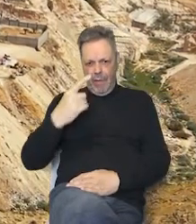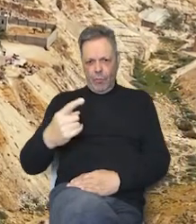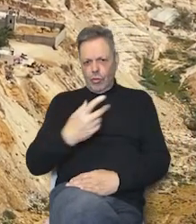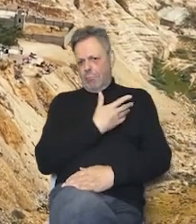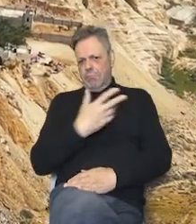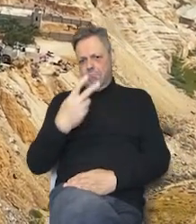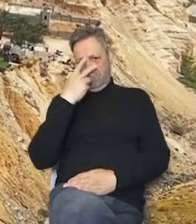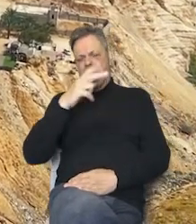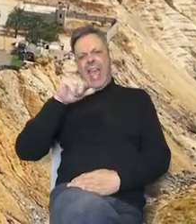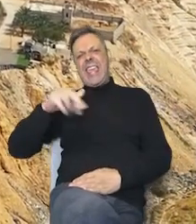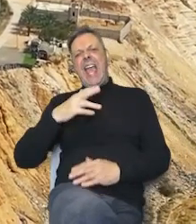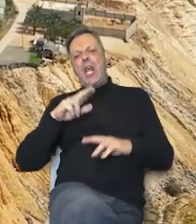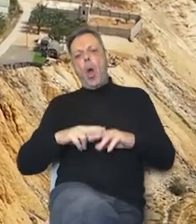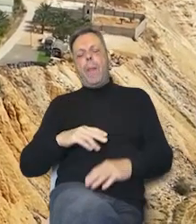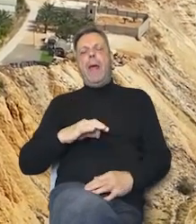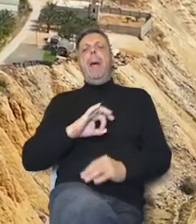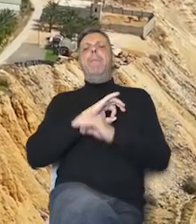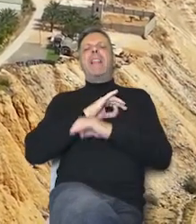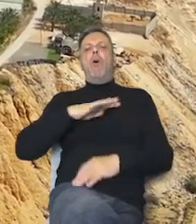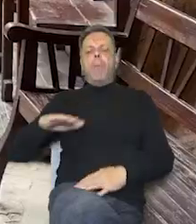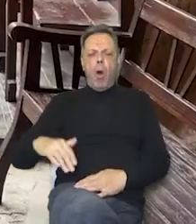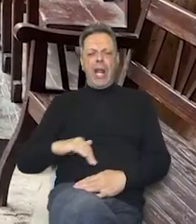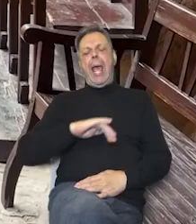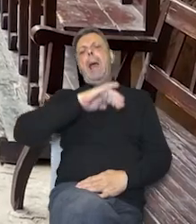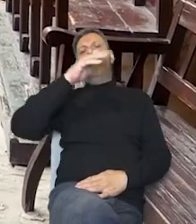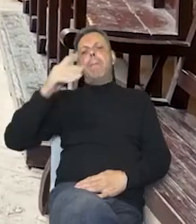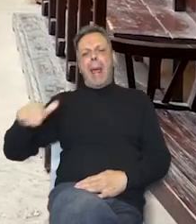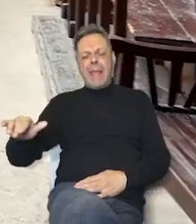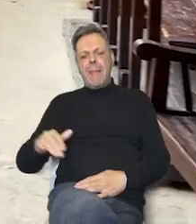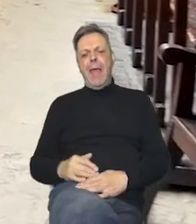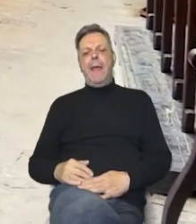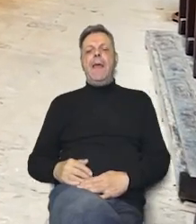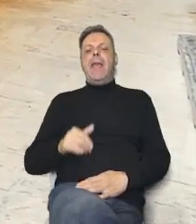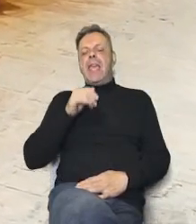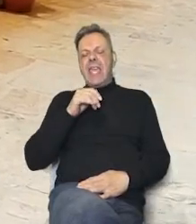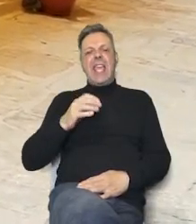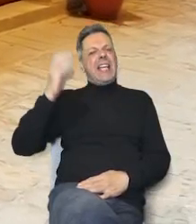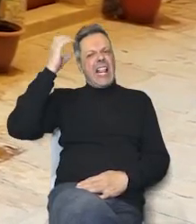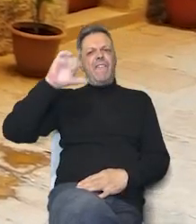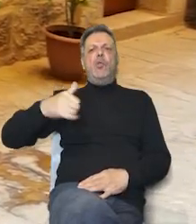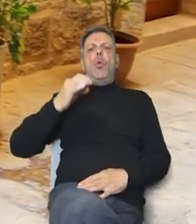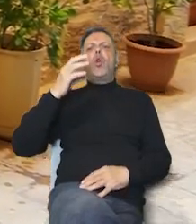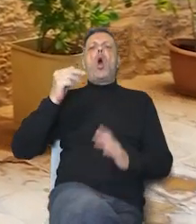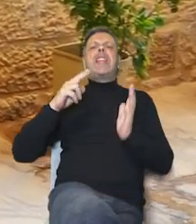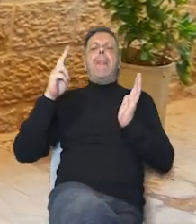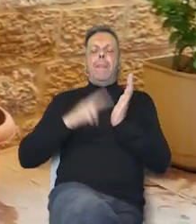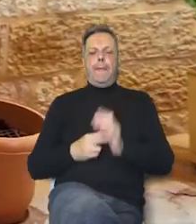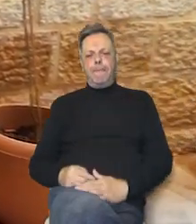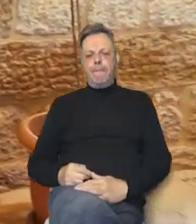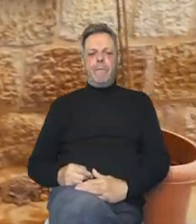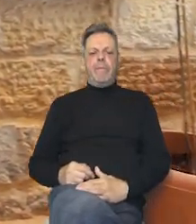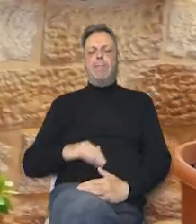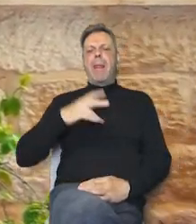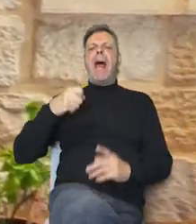pogled na Jerihon, Mrtvo more, planine Moab i Gilad i Hašemitsku kraljevinu Jordan. Planina